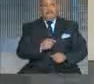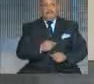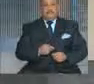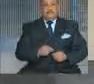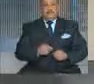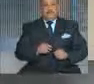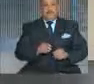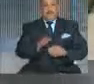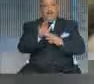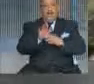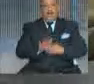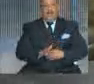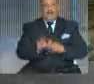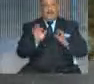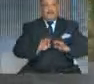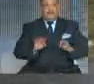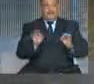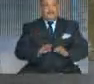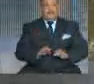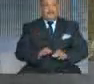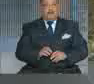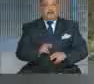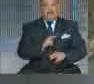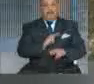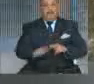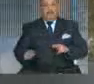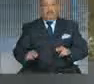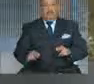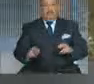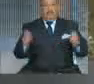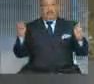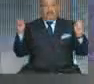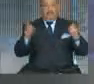الوزارة وتبقى قضية المدير المعزول بيد القضاء.